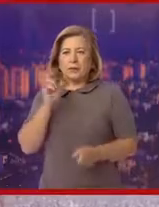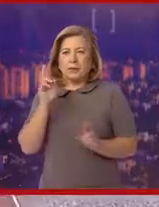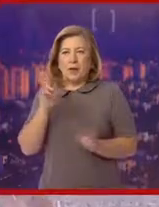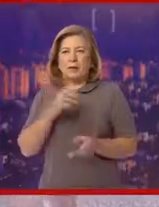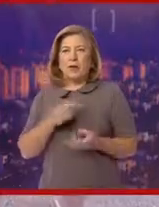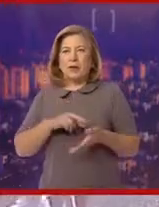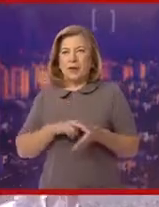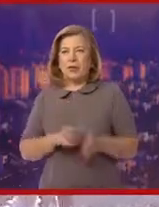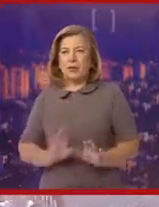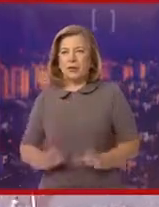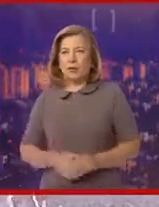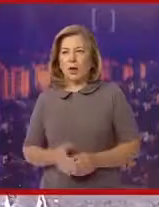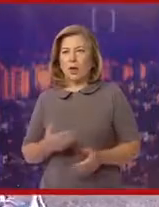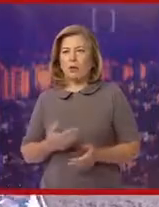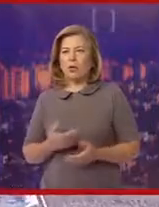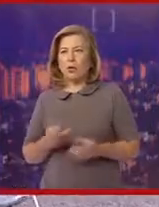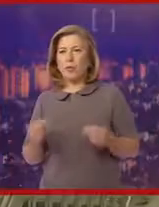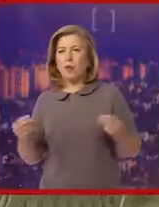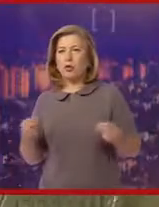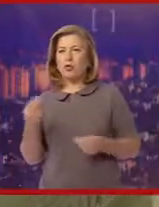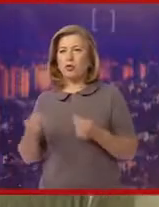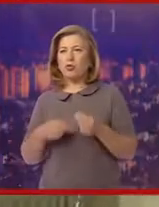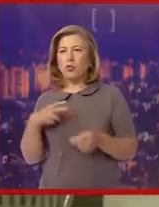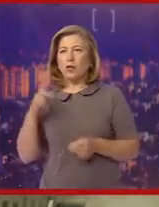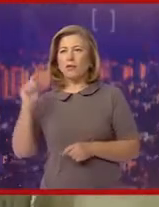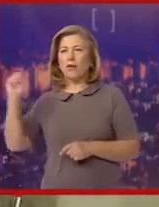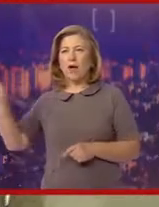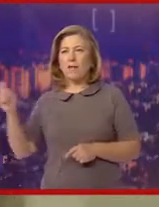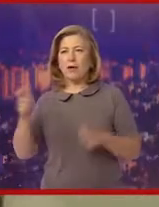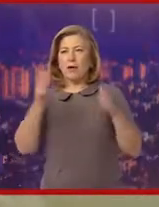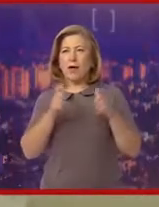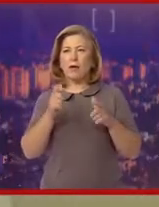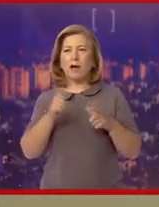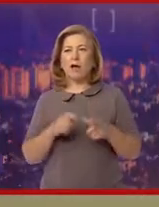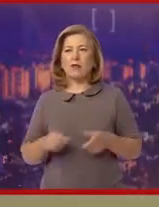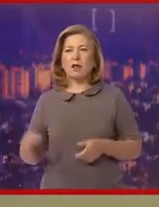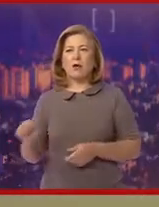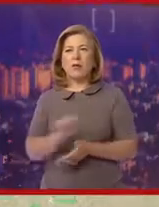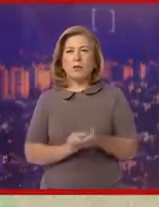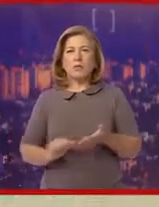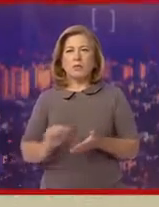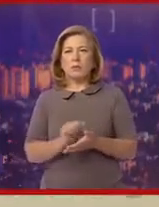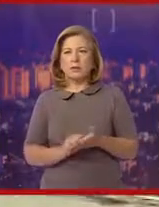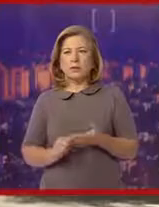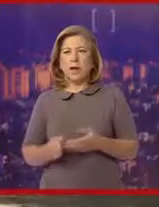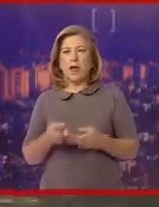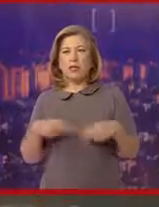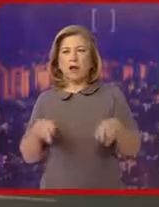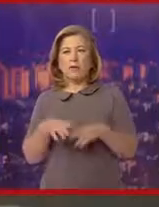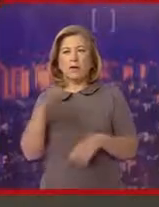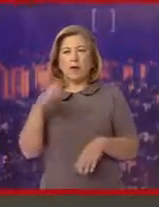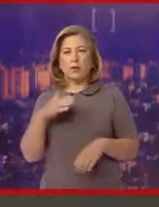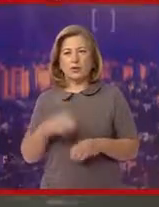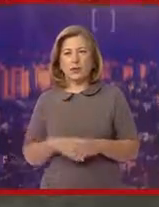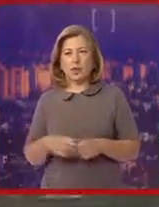păstra distanța între copii, cele mai multe jocuri vor avea loc afară, iar sălile de clasă vor fi dezinfectate la finalul fiecarei zile. Tot pentru siguranță, educatoarele au